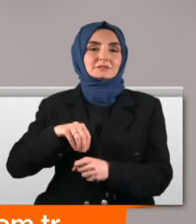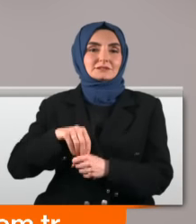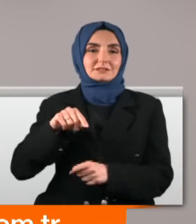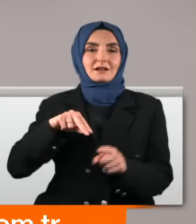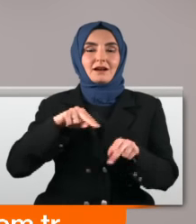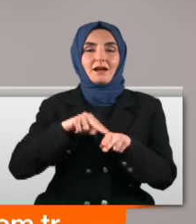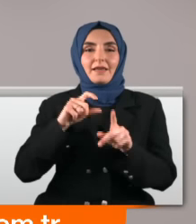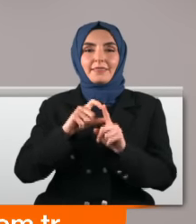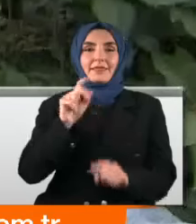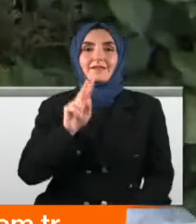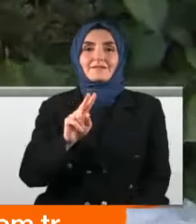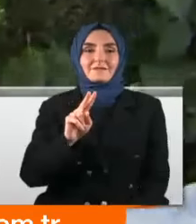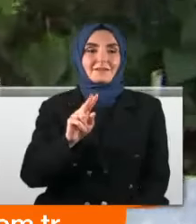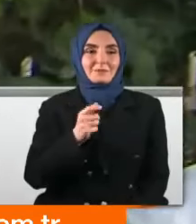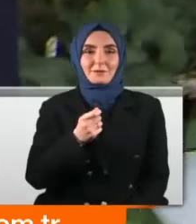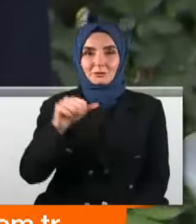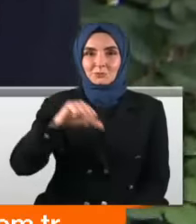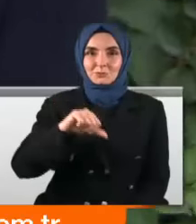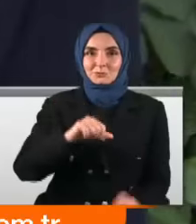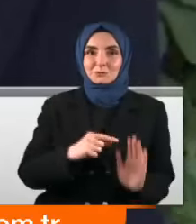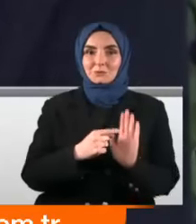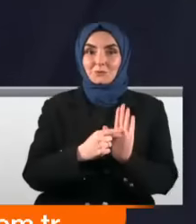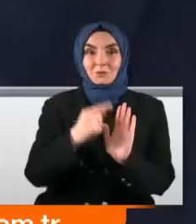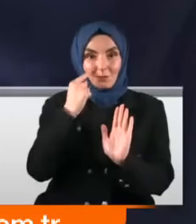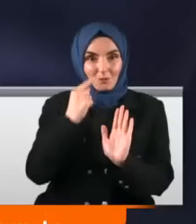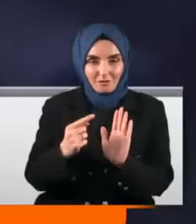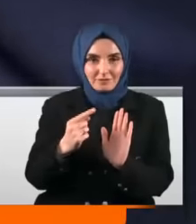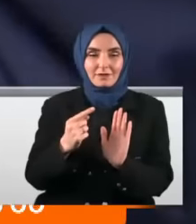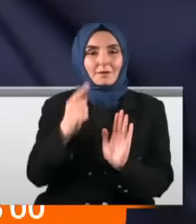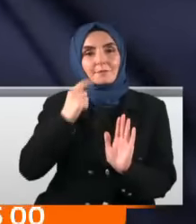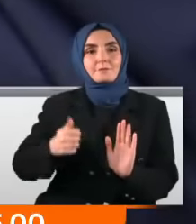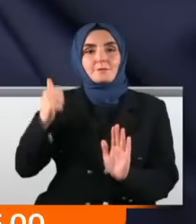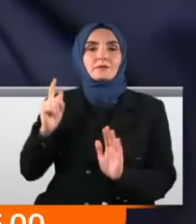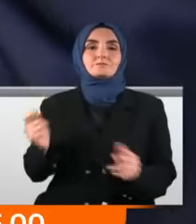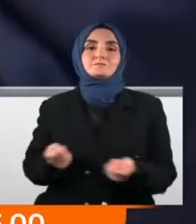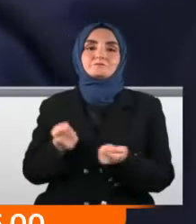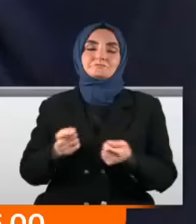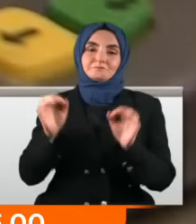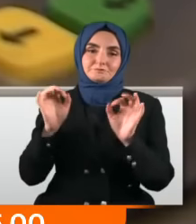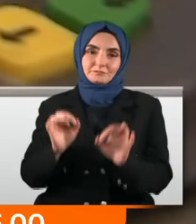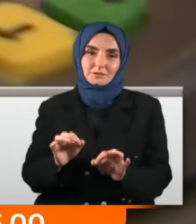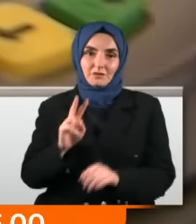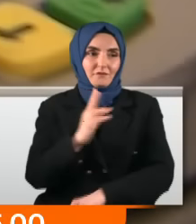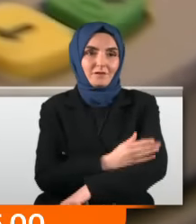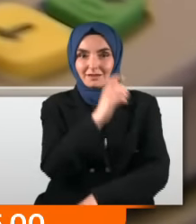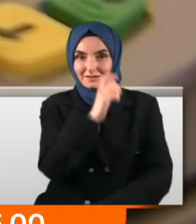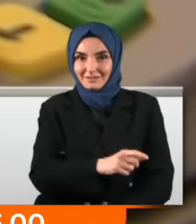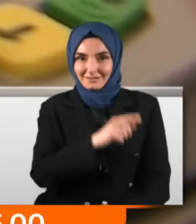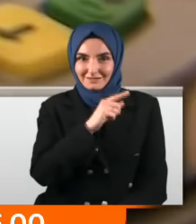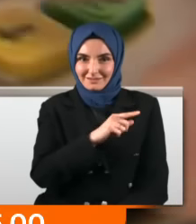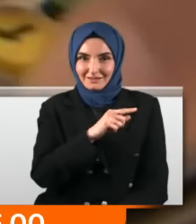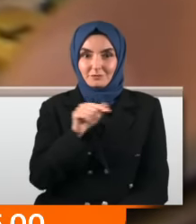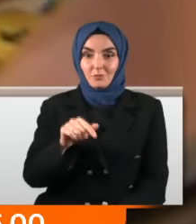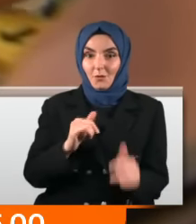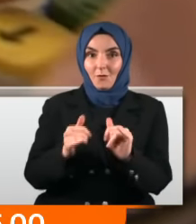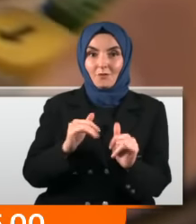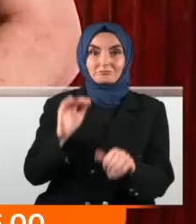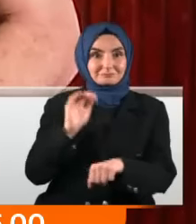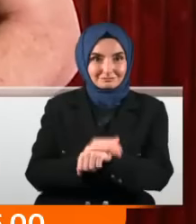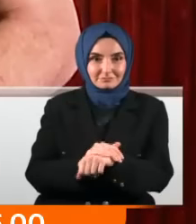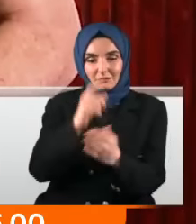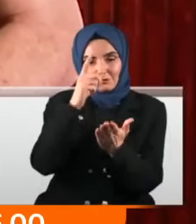esnaf mercek altında. Bakanlık sosyal medya timi kurdu. Vatandaş KDV oyununu fotoğraflayıp paylaşacak, gerisi ise artık